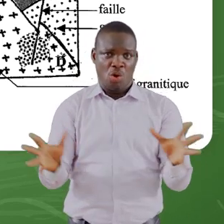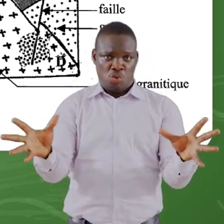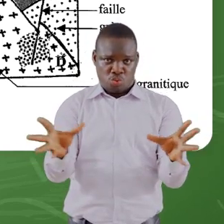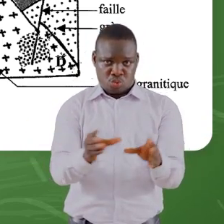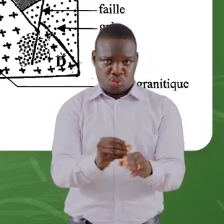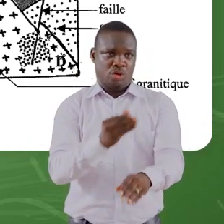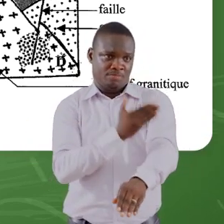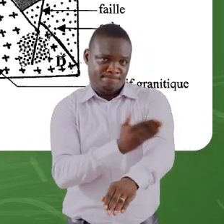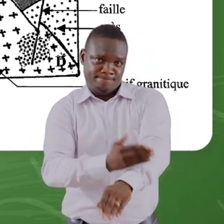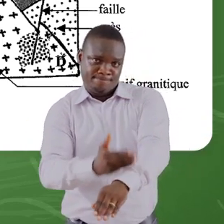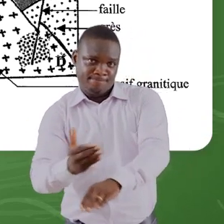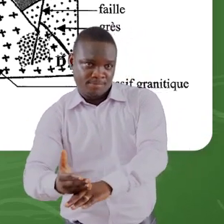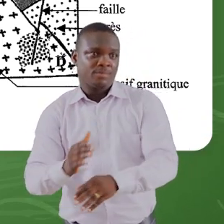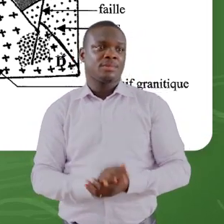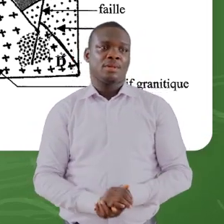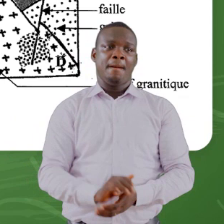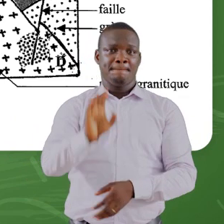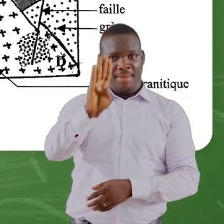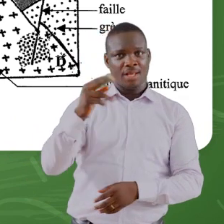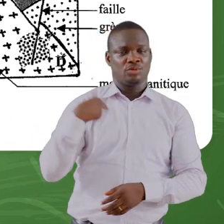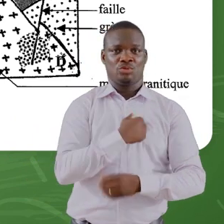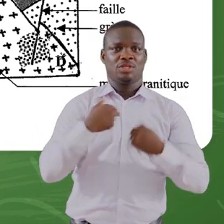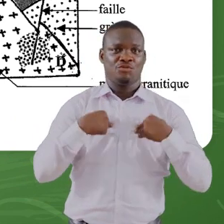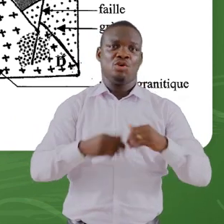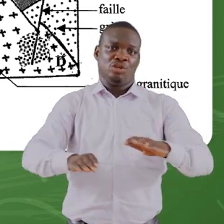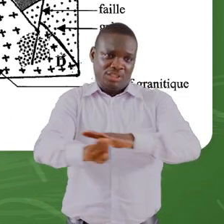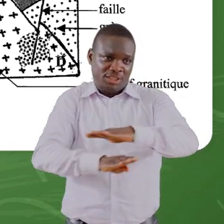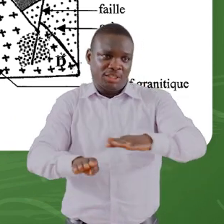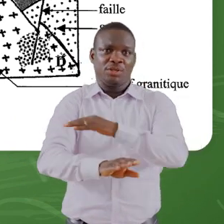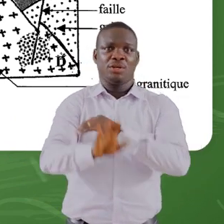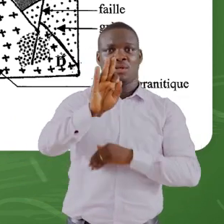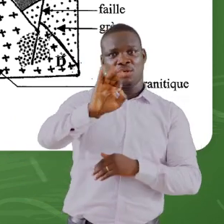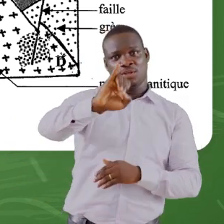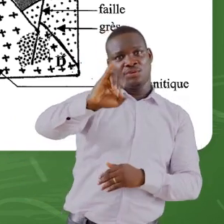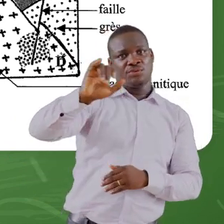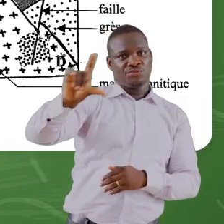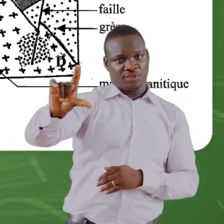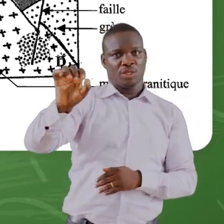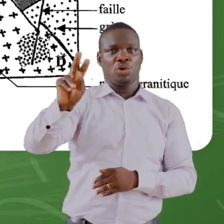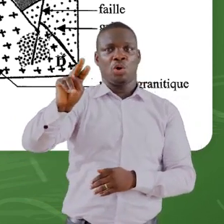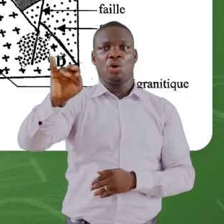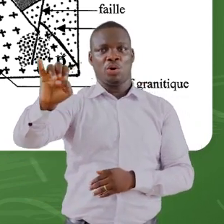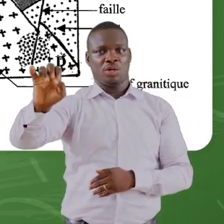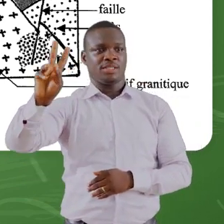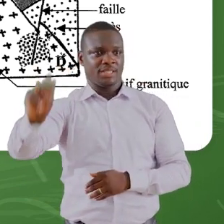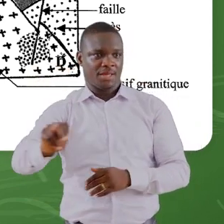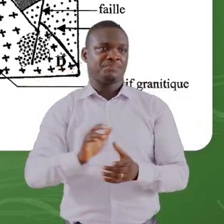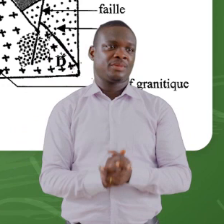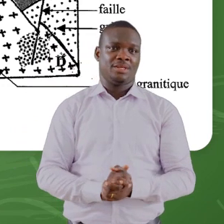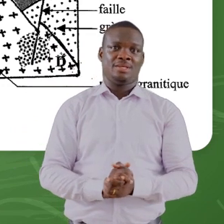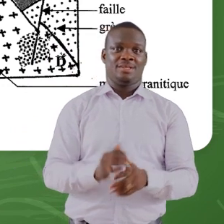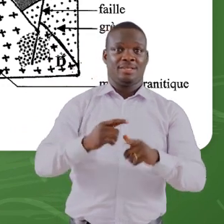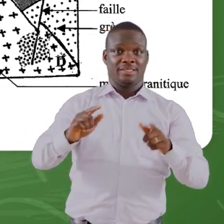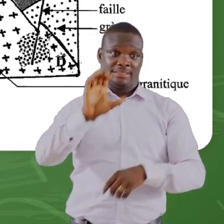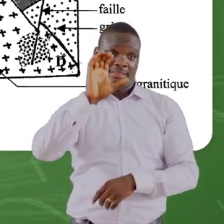gîte résiduel. En grand B, il s'agit du gîte filonien. En grand